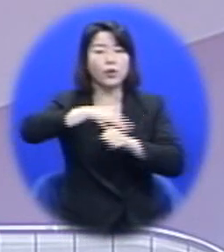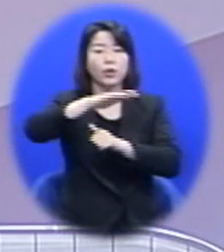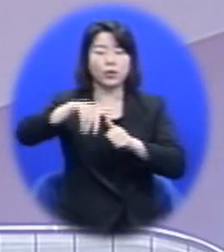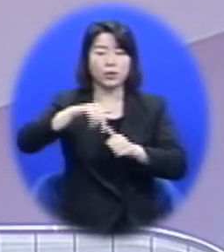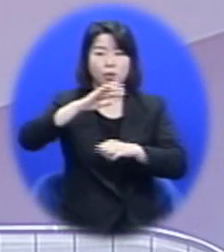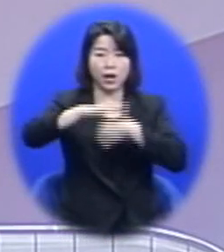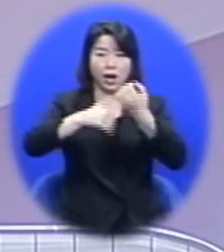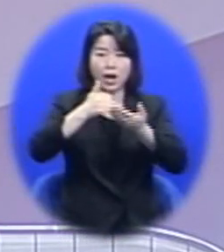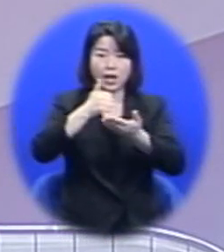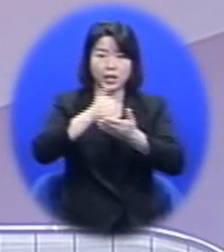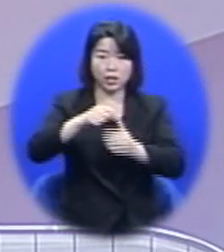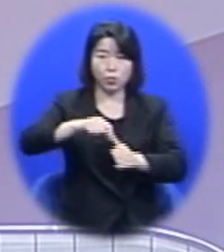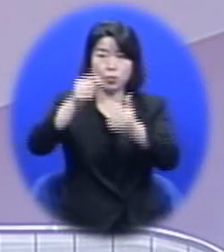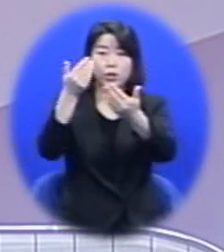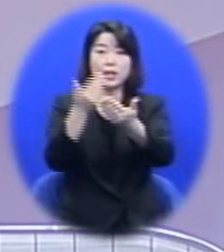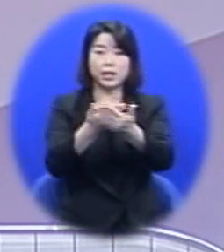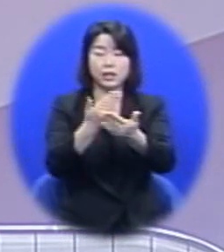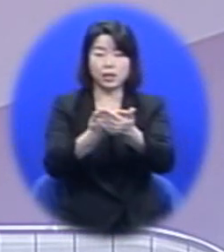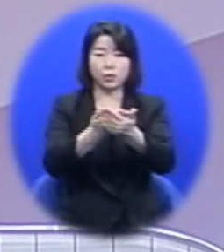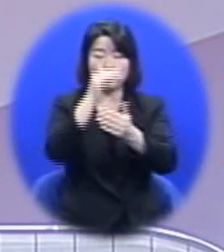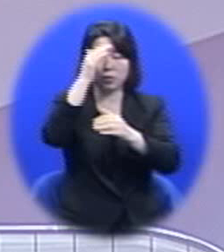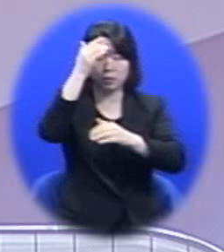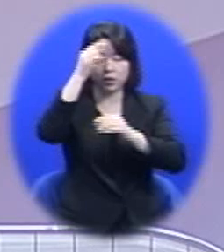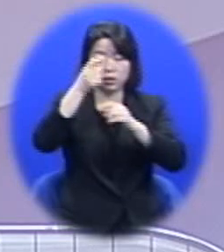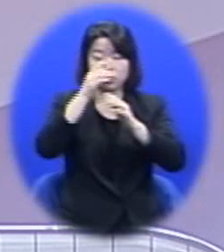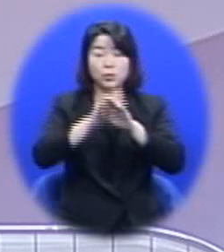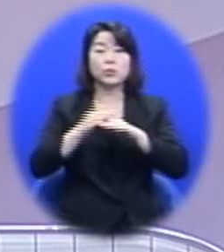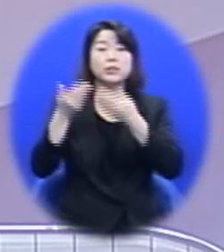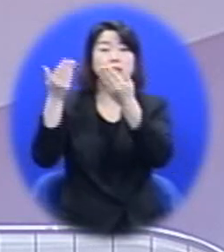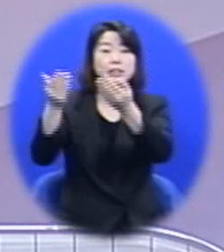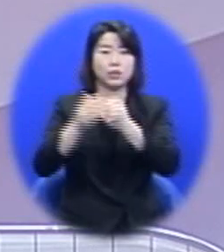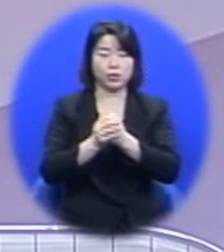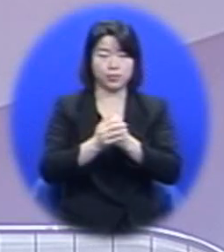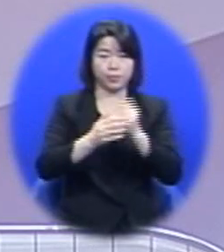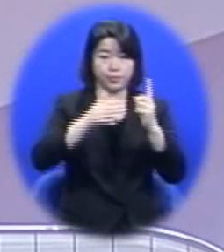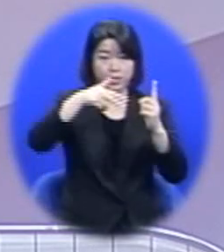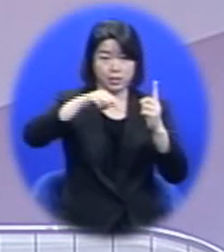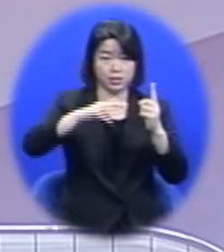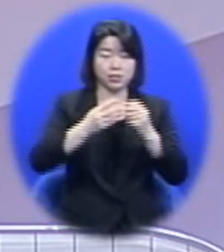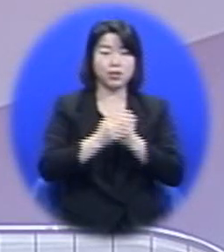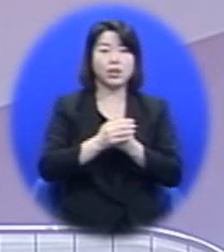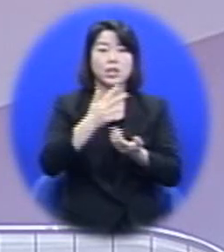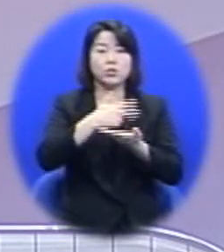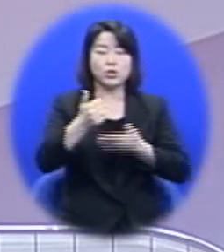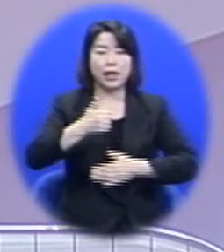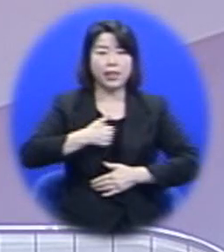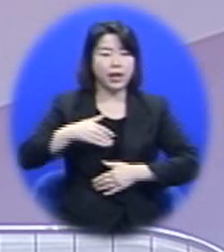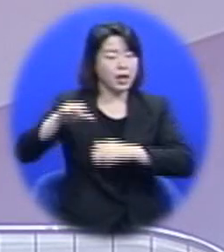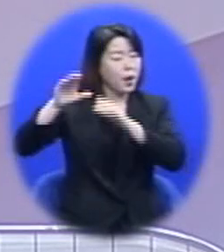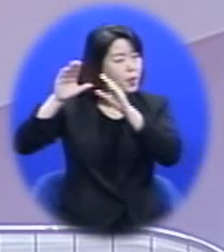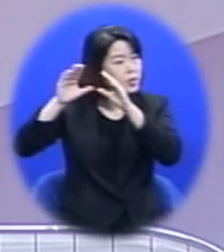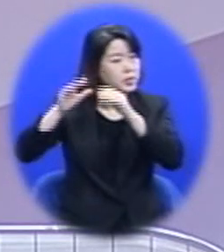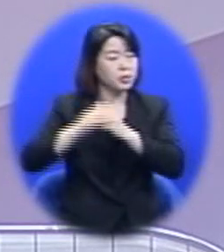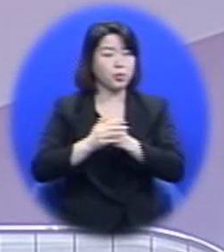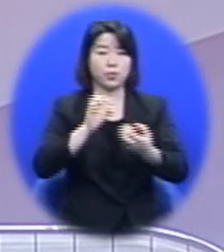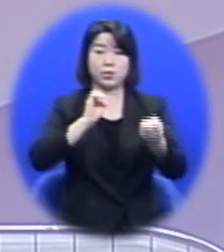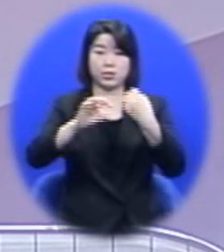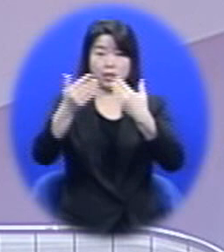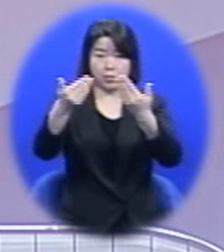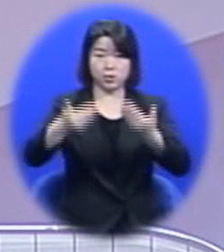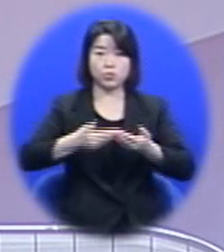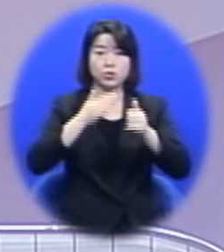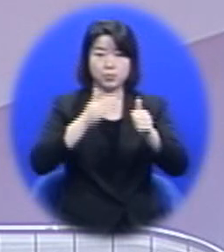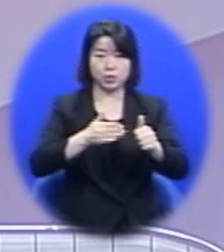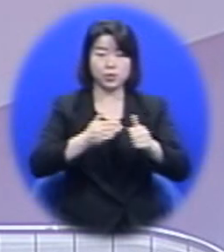구원해 달라고 하나님께 드렸던 기도입니다. 1절에 보면 주님, 나에게 귀를 기울이시고 응답하여